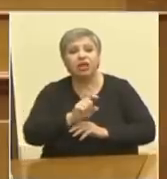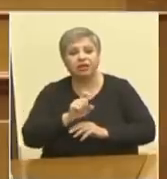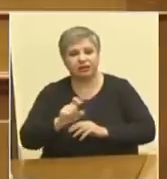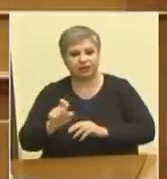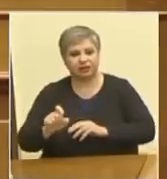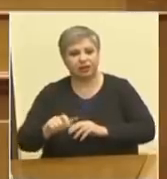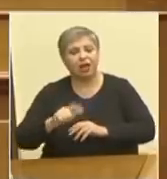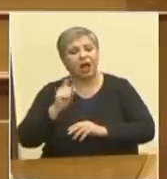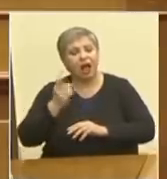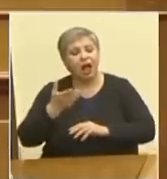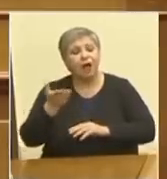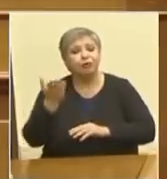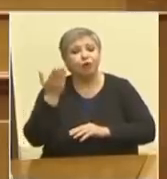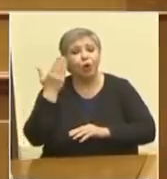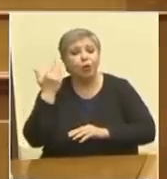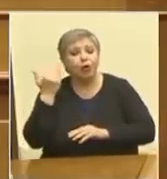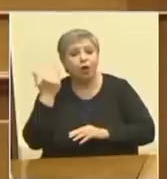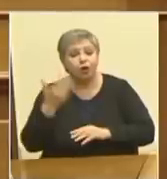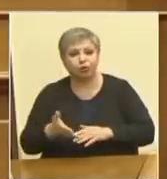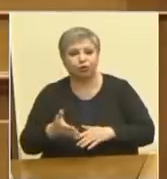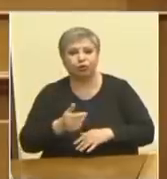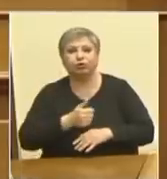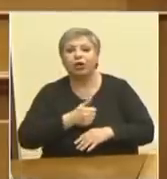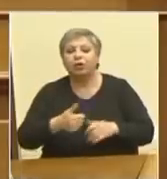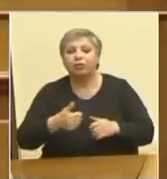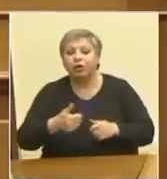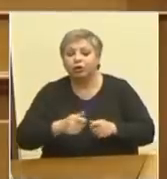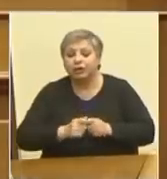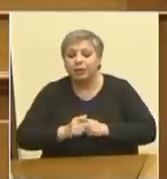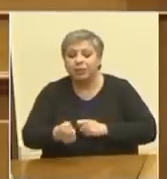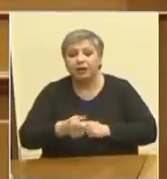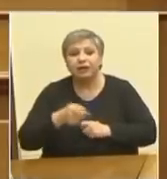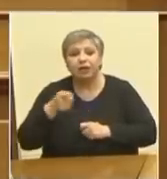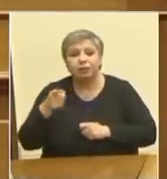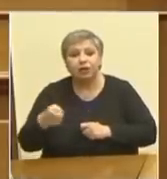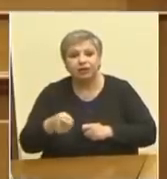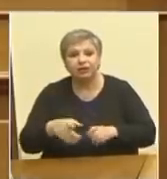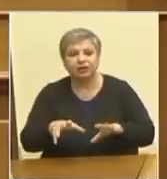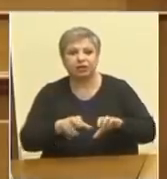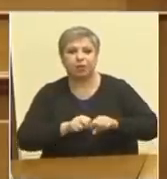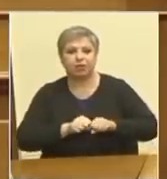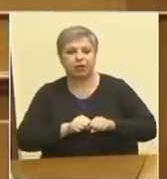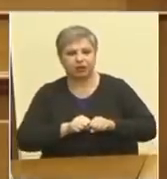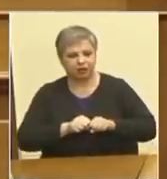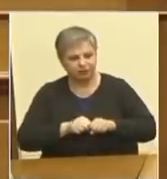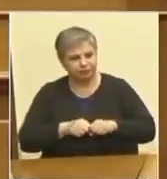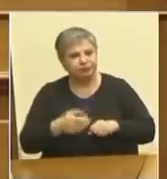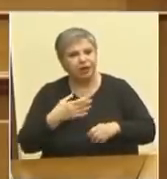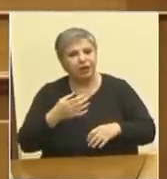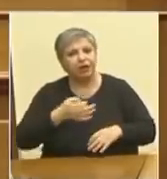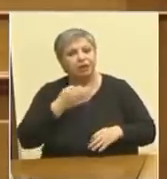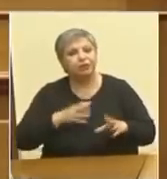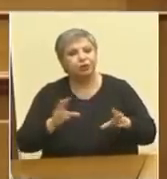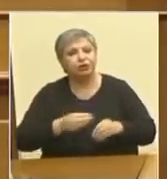τρίτου μνημονίου μόνο ως προς τα μέτρα τα οποία πήρατε. Θέλετε να έρθουμε λίγο στις τράπεζες, κύριε Τσίπρα?